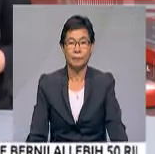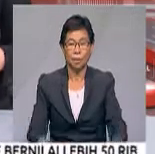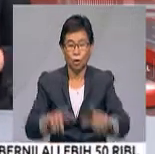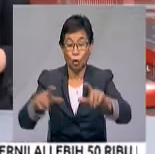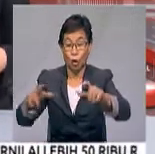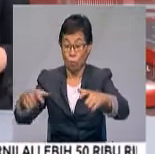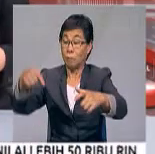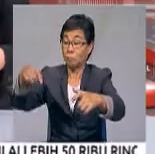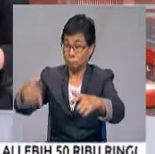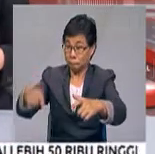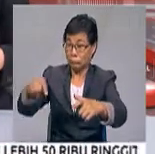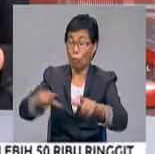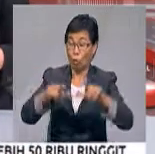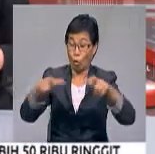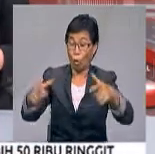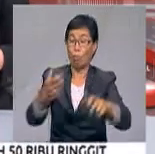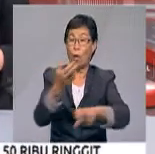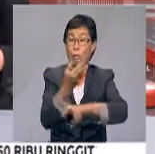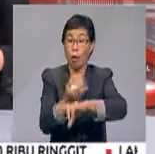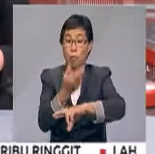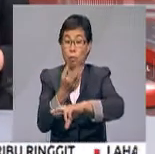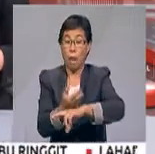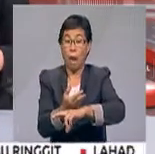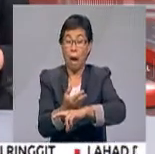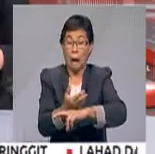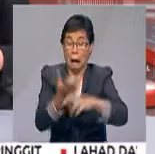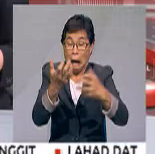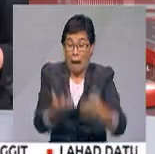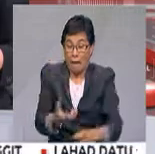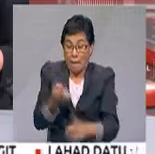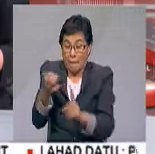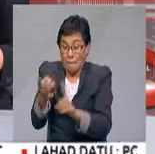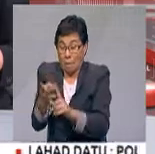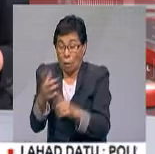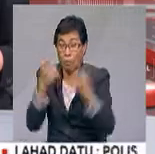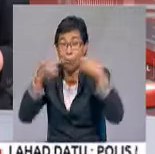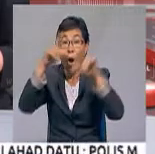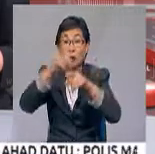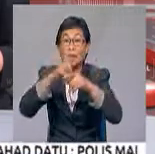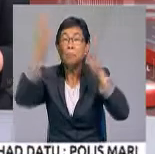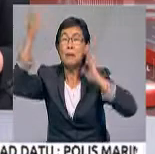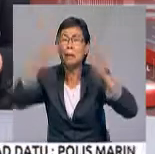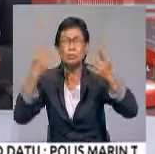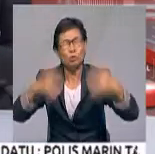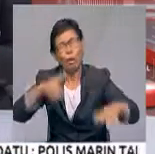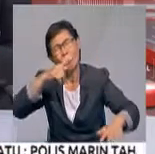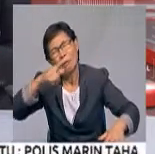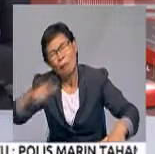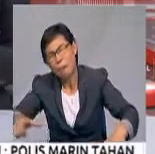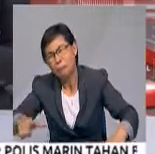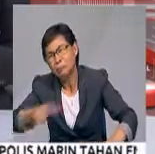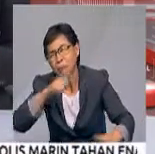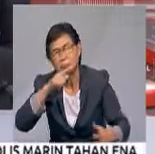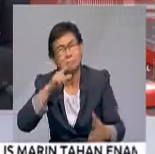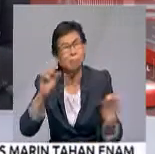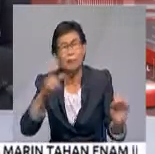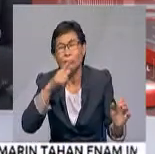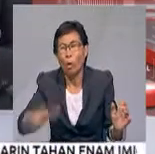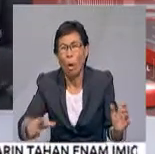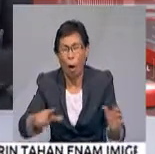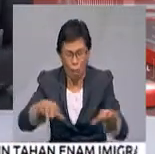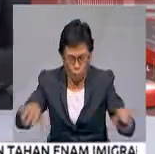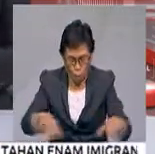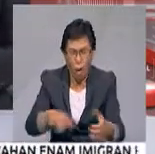Kumpulan ini merupakan antara kumpulan rock heavy metal yang terkenal di negara ini. Namun sudah agak lama ia tidak merakamkan album